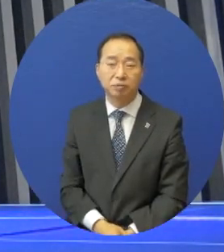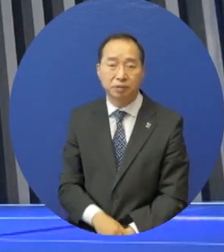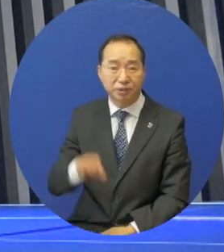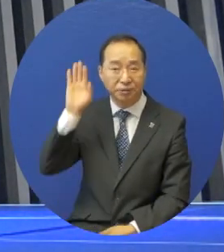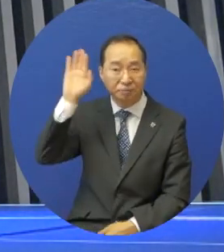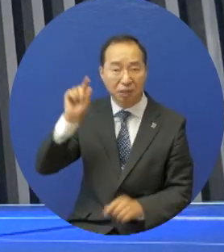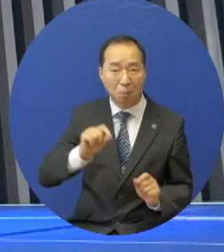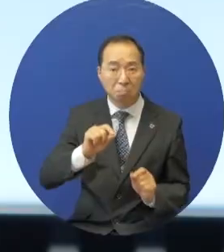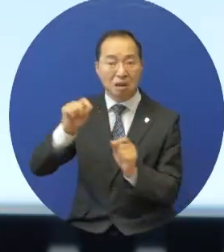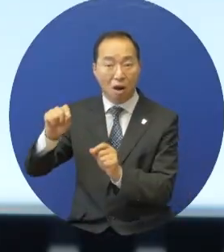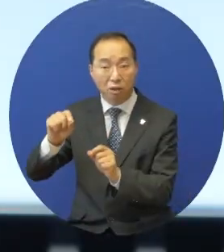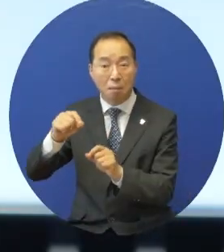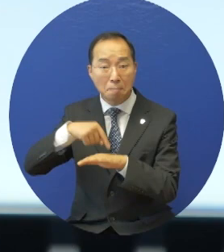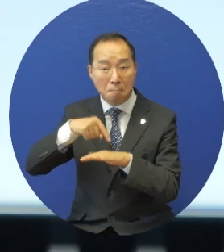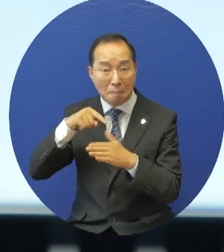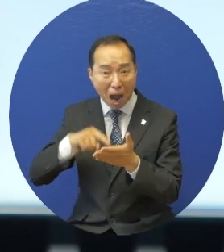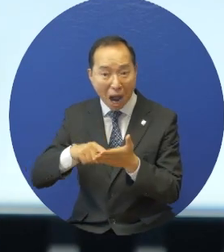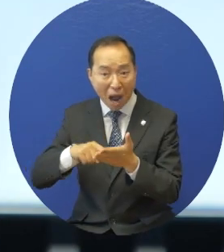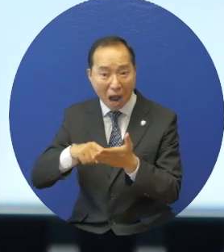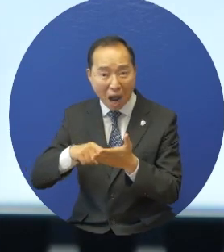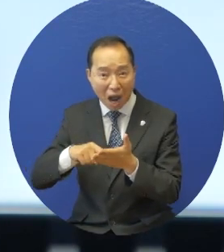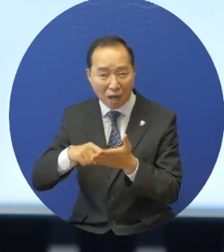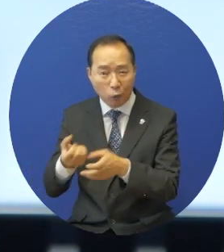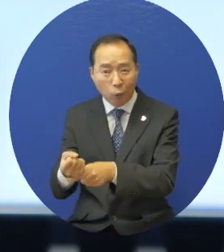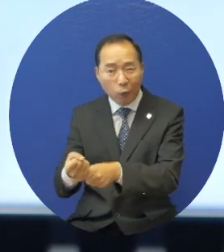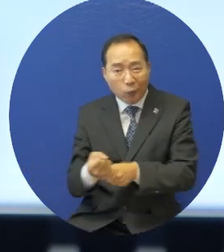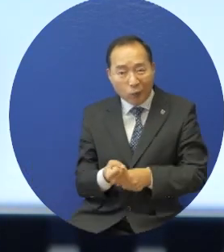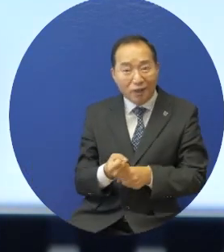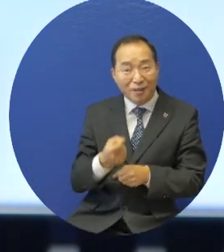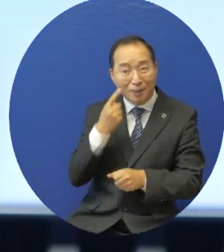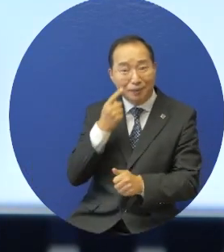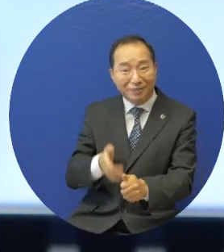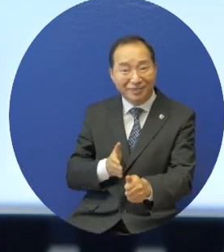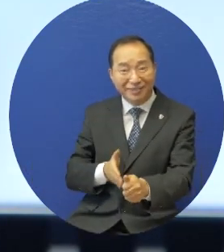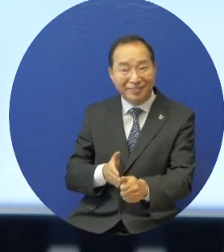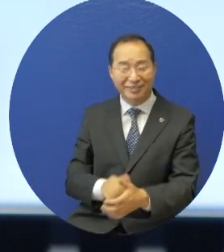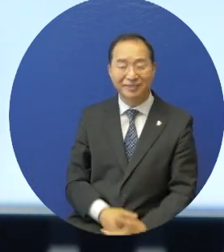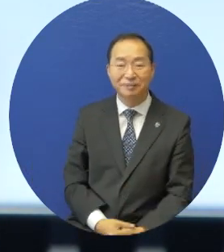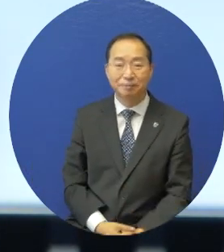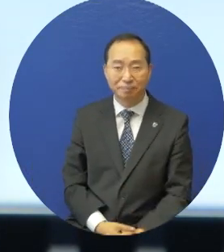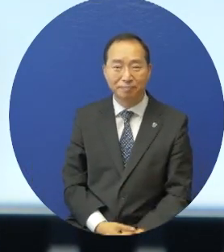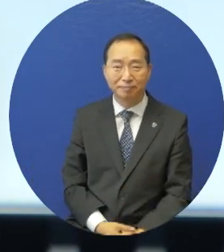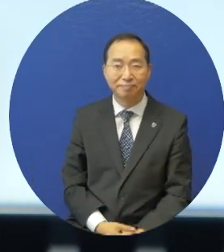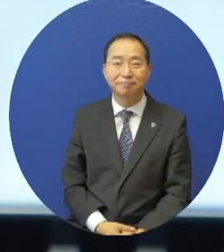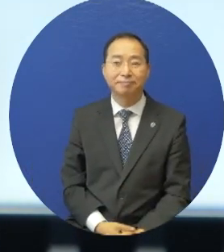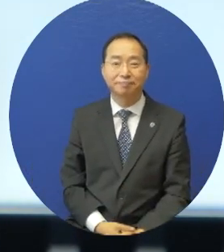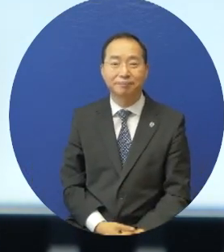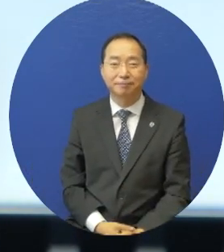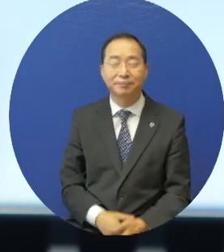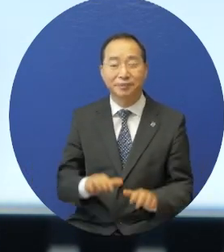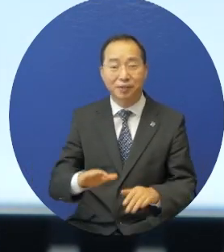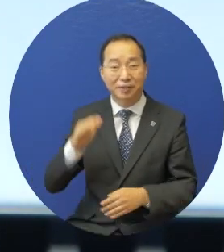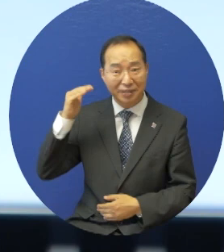일어나지 않는 법이죠. 그 미루고 싶은 그 마음을 조금만 밀어보면 어떨까요?